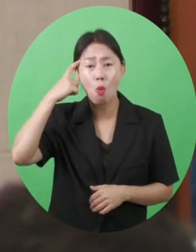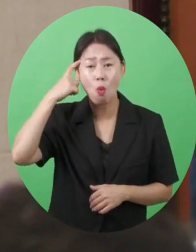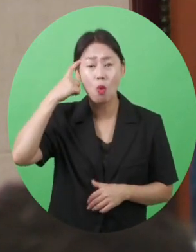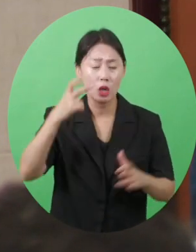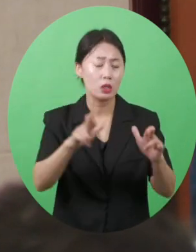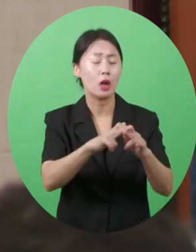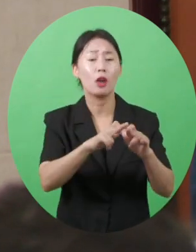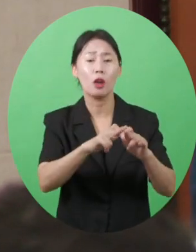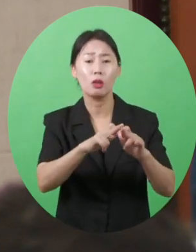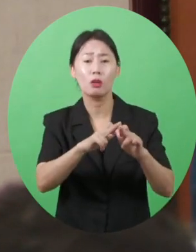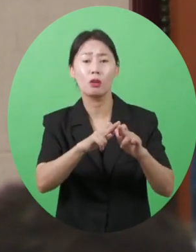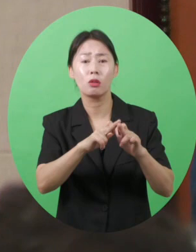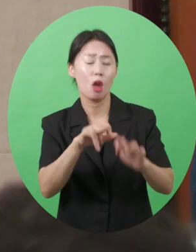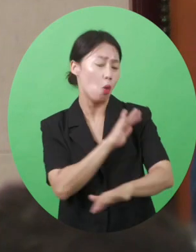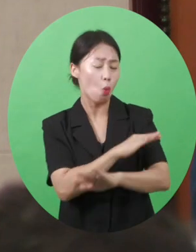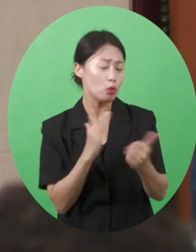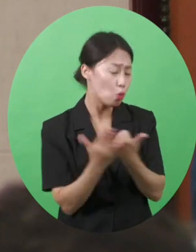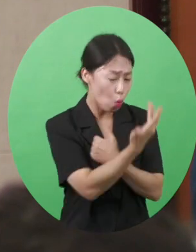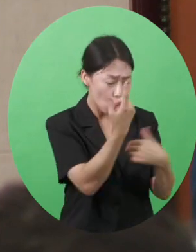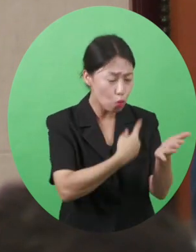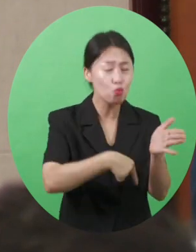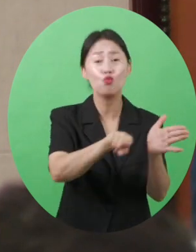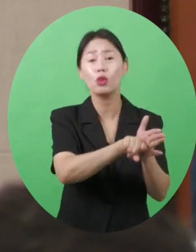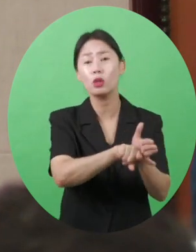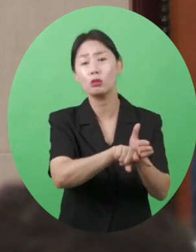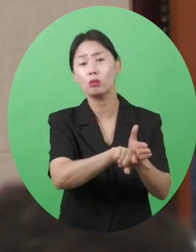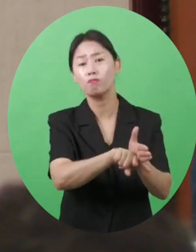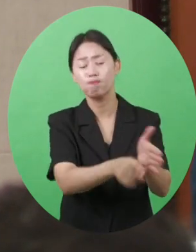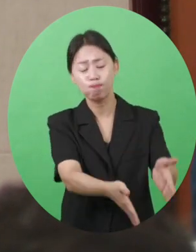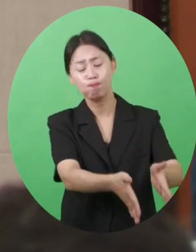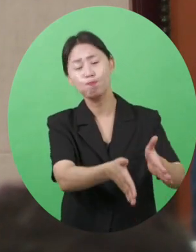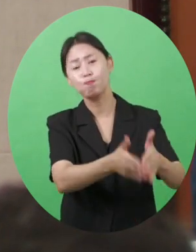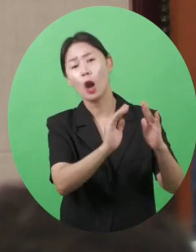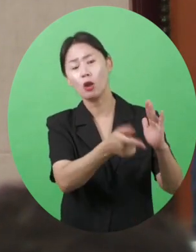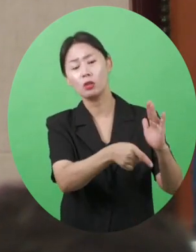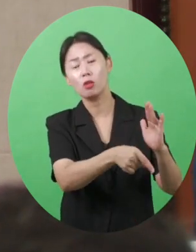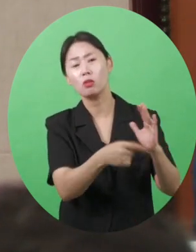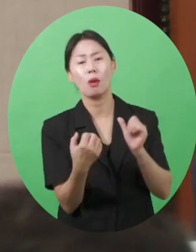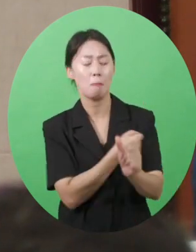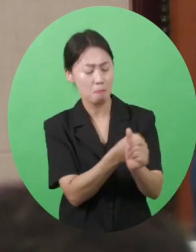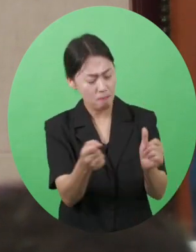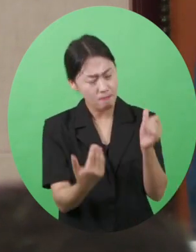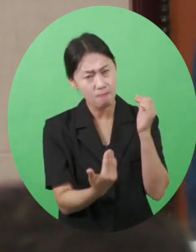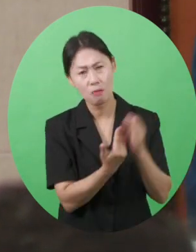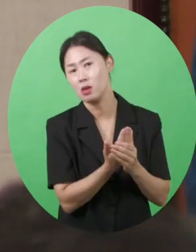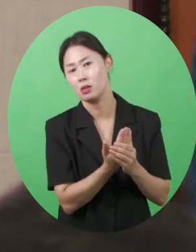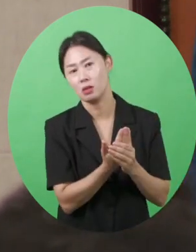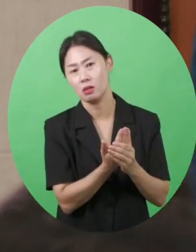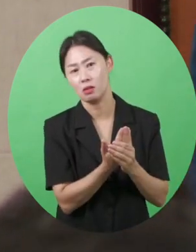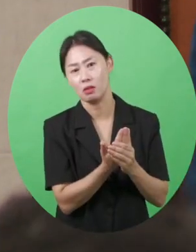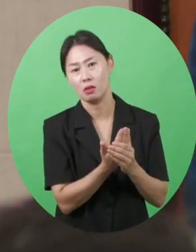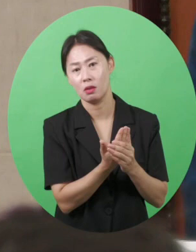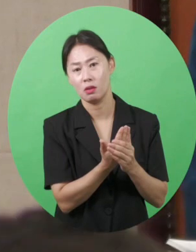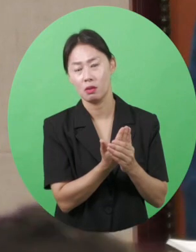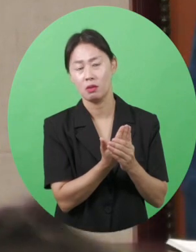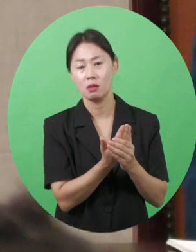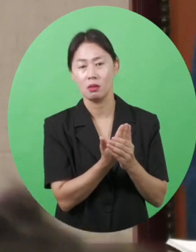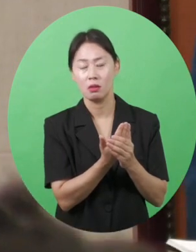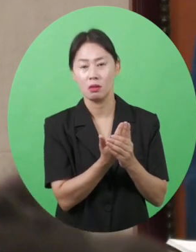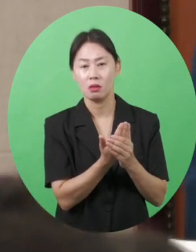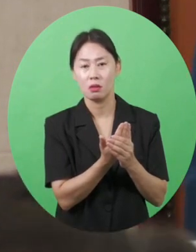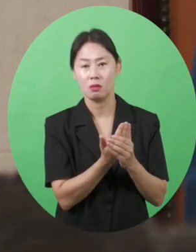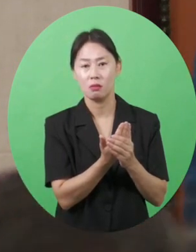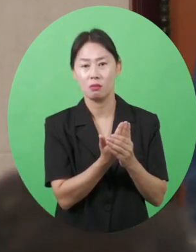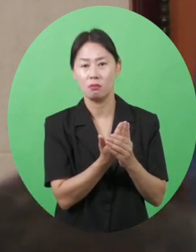장애인 권익공호를 위해 설치된 기관이거든요. 그런데 거기서 발생한다는 겁니다. 이제 그런 상황들 그래서 이제